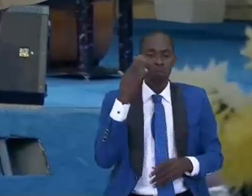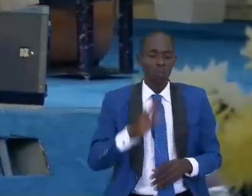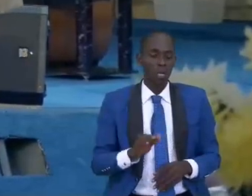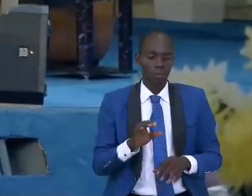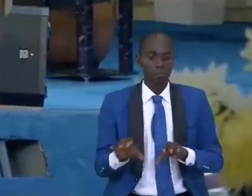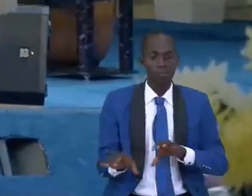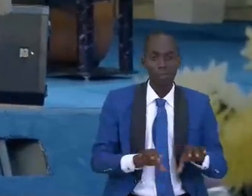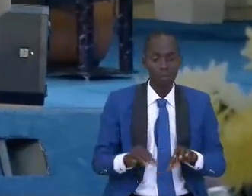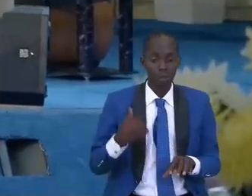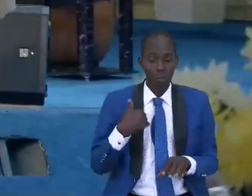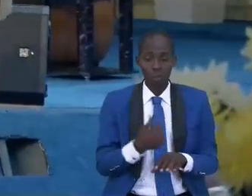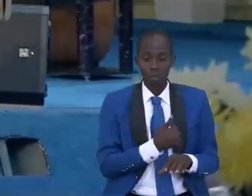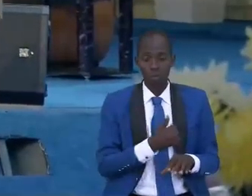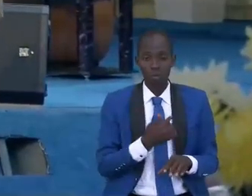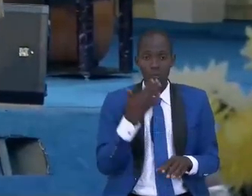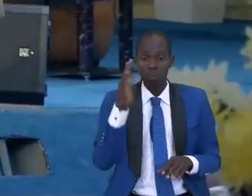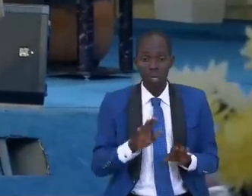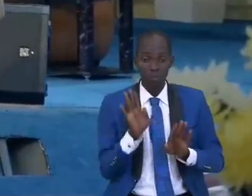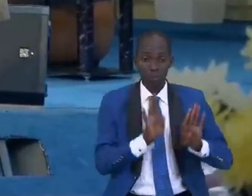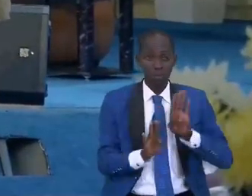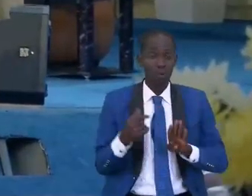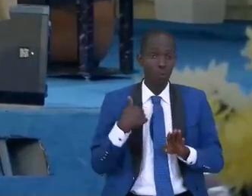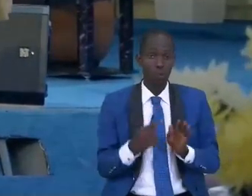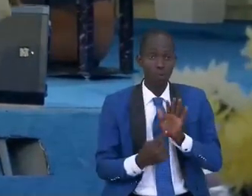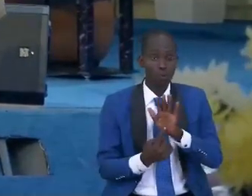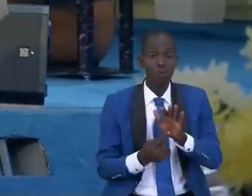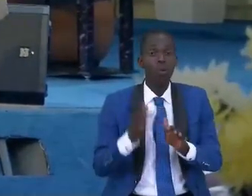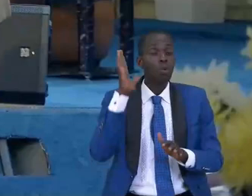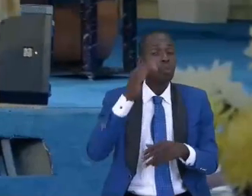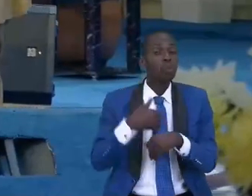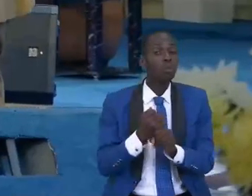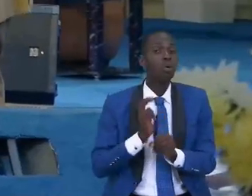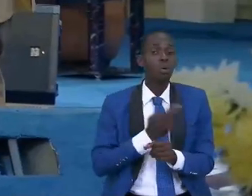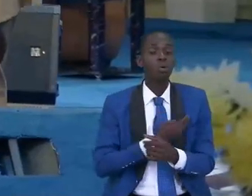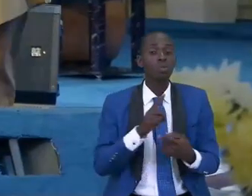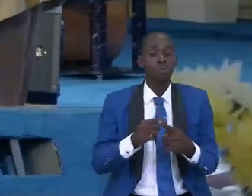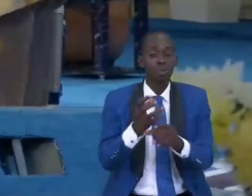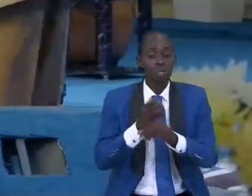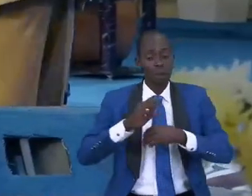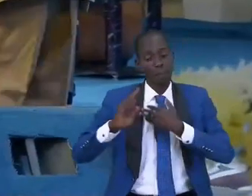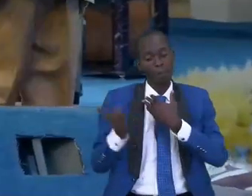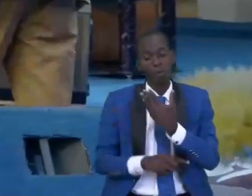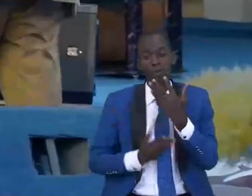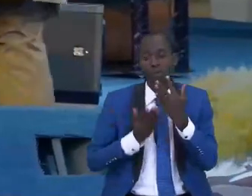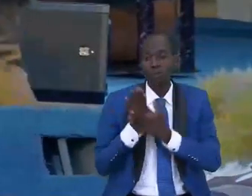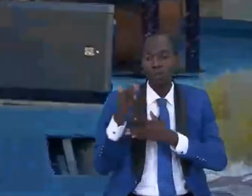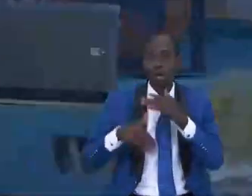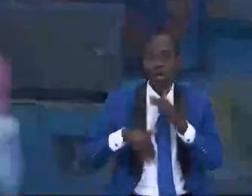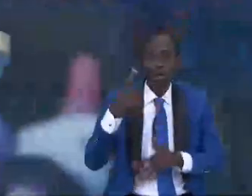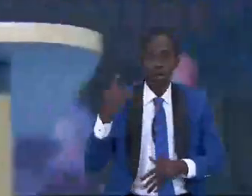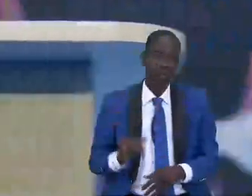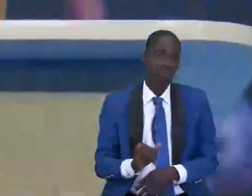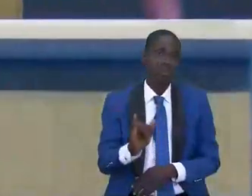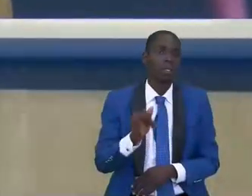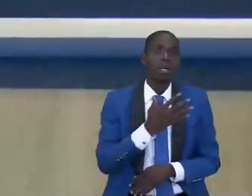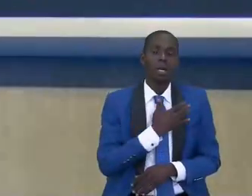actions mauvaises qu'on affiche, que cela va nous faire moissonner le châtiment de par toute